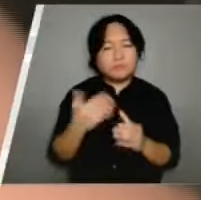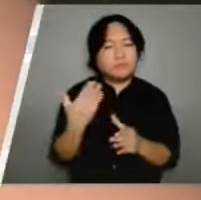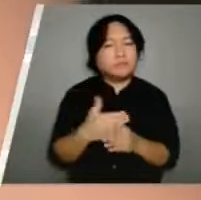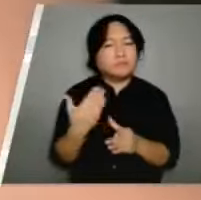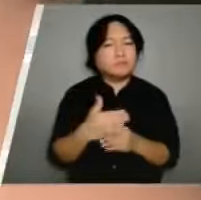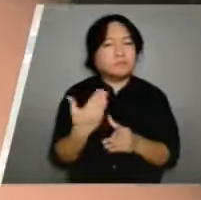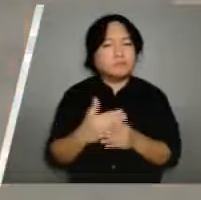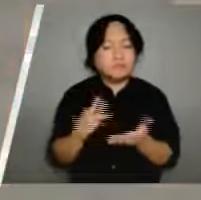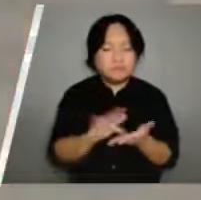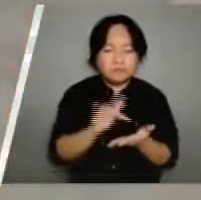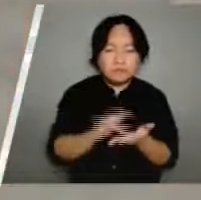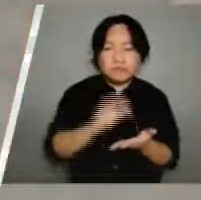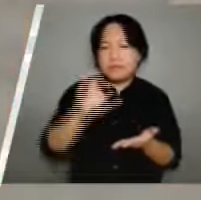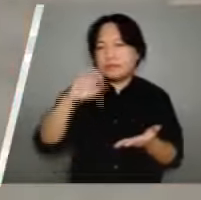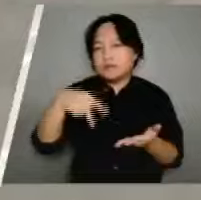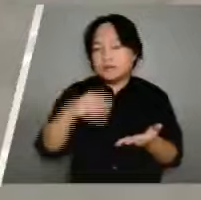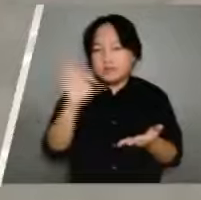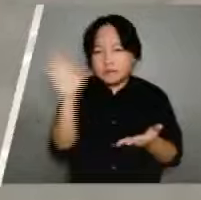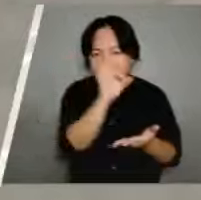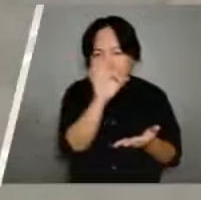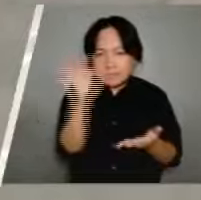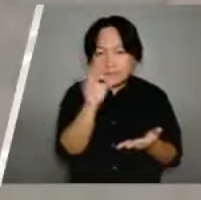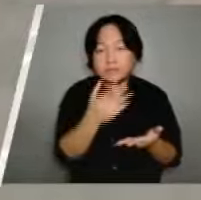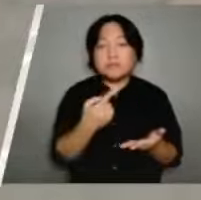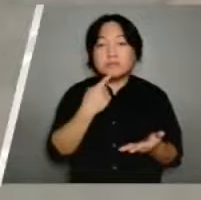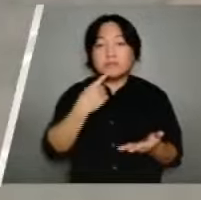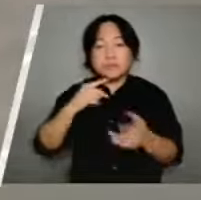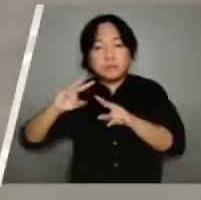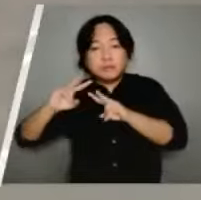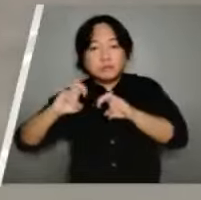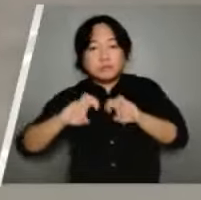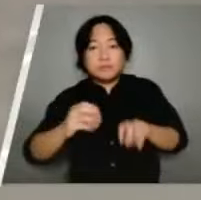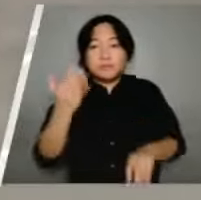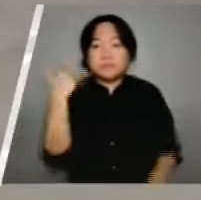mga estudyante. Sa isang pag-aaral noong 2022,